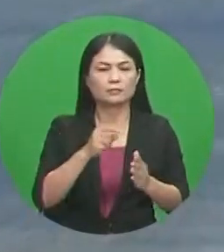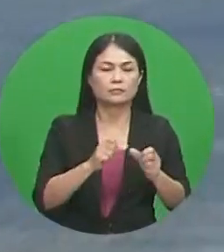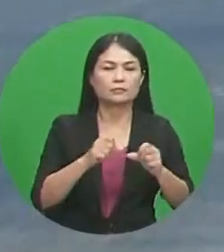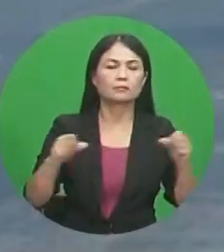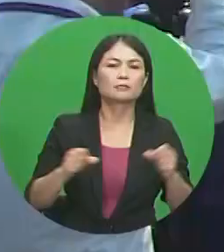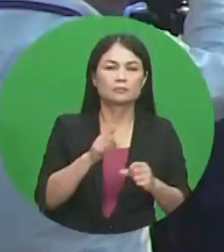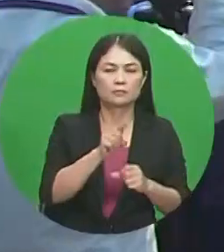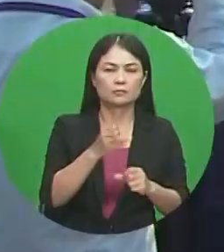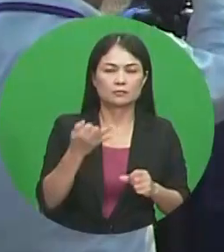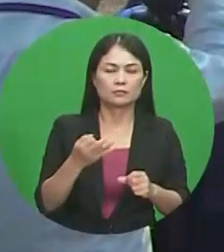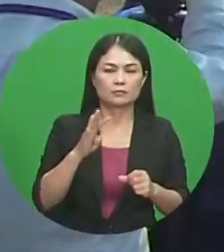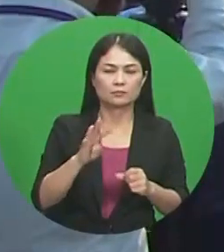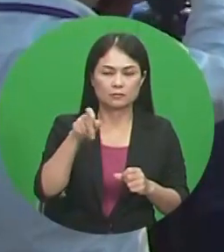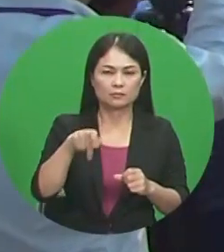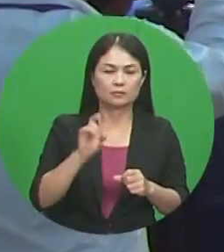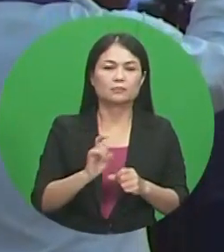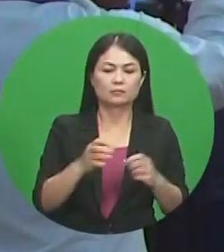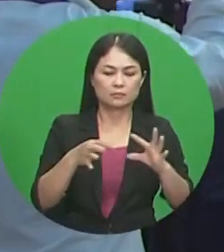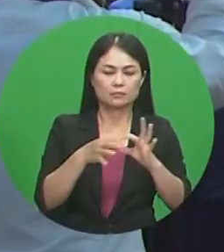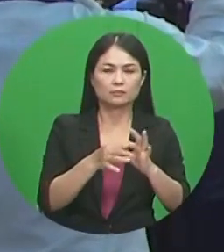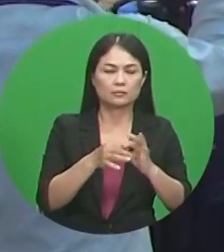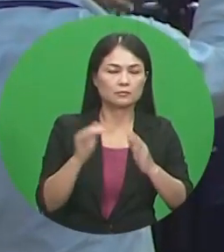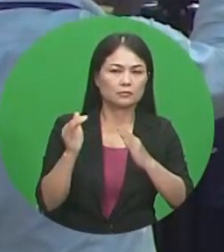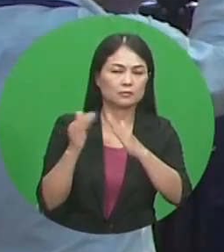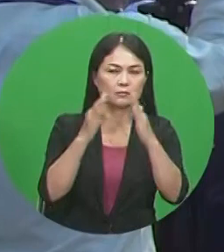ដែលជាផ្លូវក្រវាត់ព្រំដែនកម្ពុជានិងថៃប្រវែងជាង 174